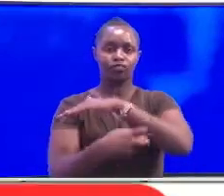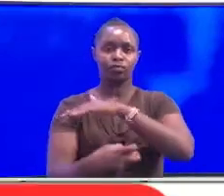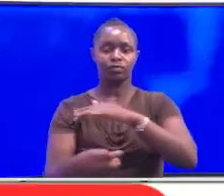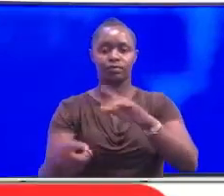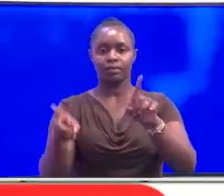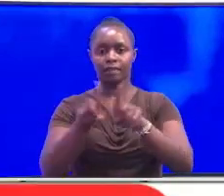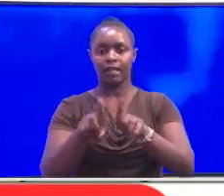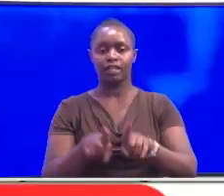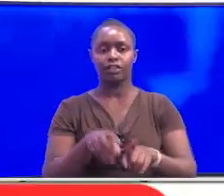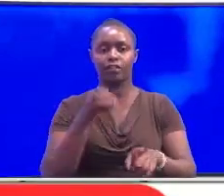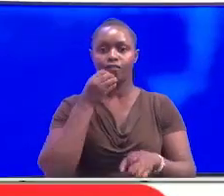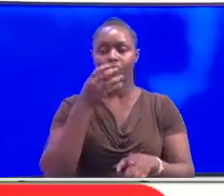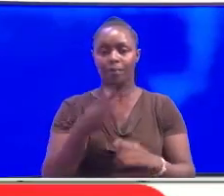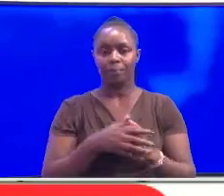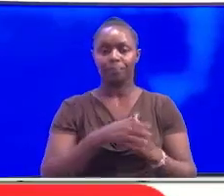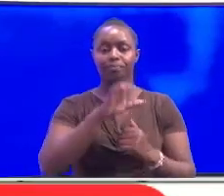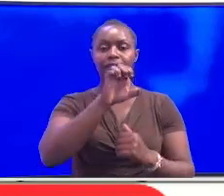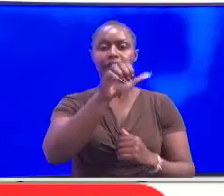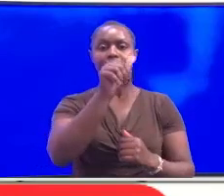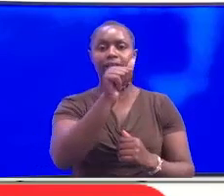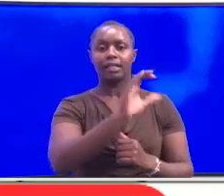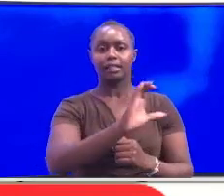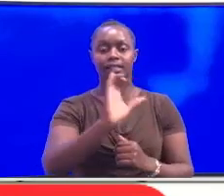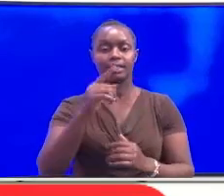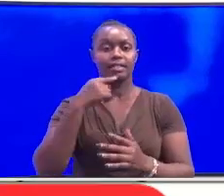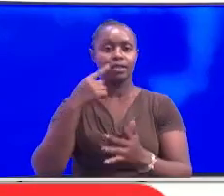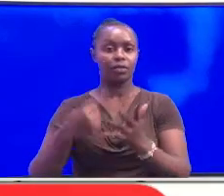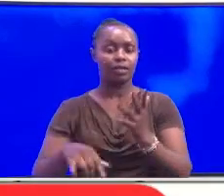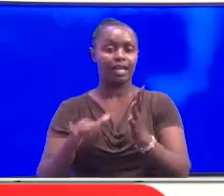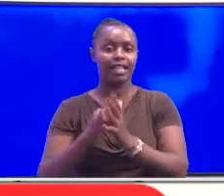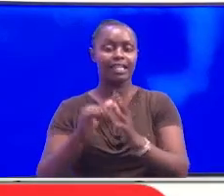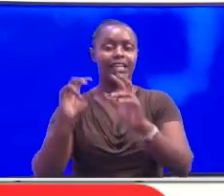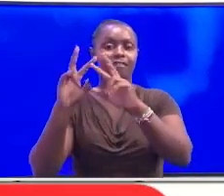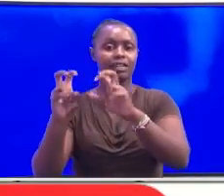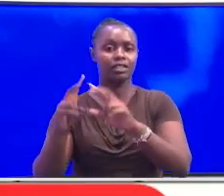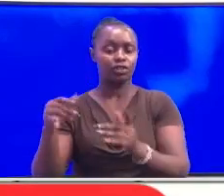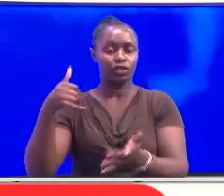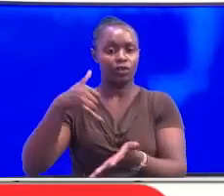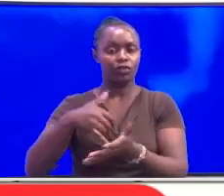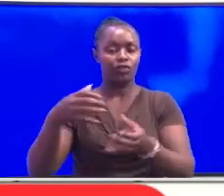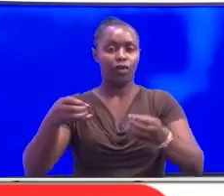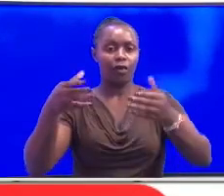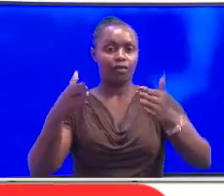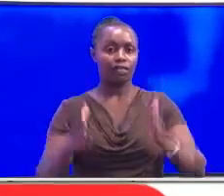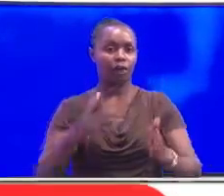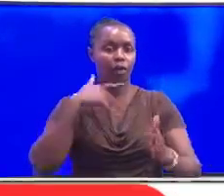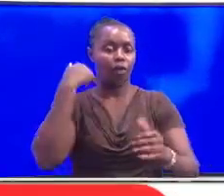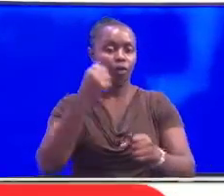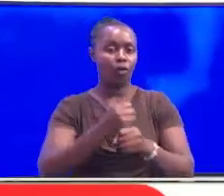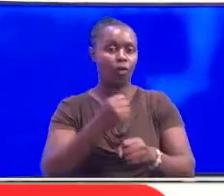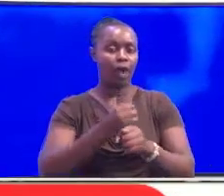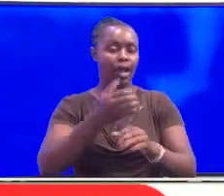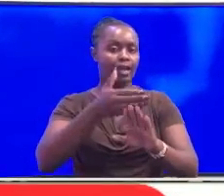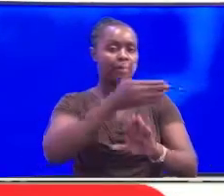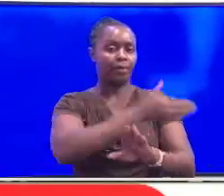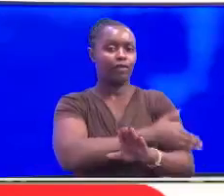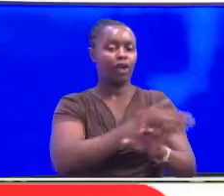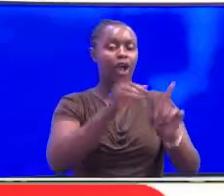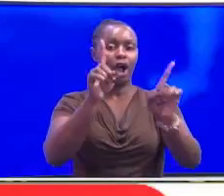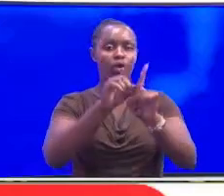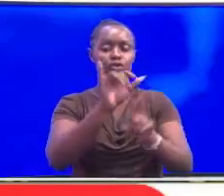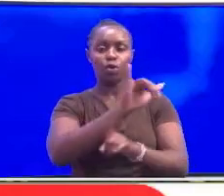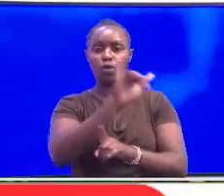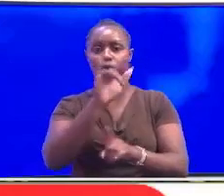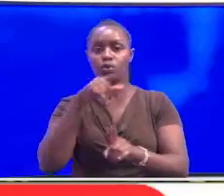proxies. EACC ikisema kuwa uchunguzi mwingi unahusisha maafisa wa umma waliohudumu awali na wale wanaoshikilia nyadhifa